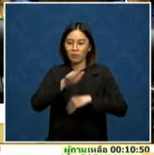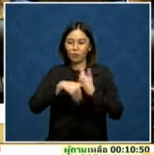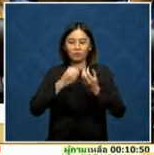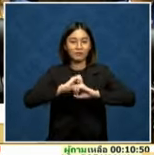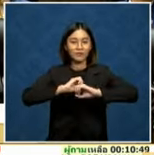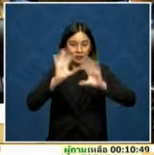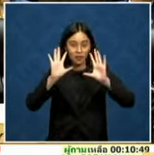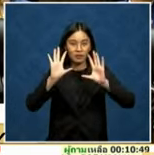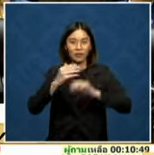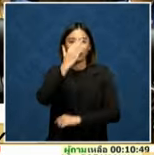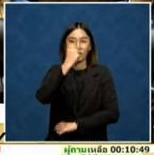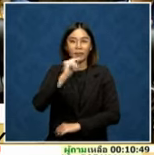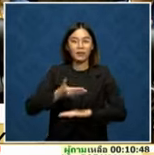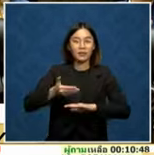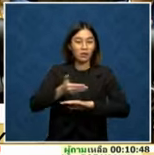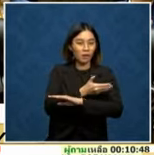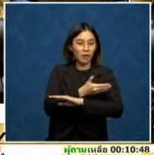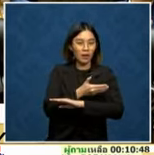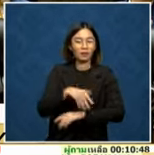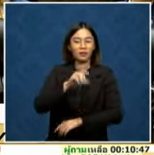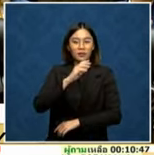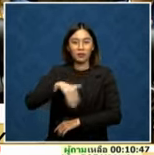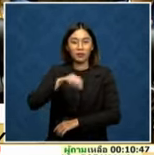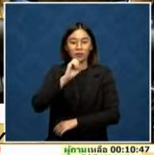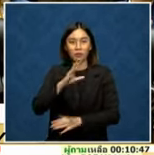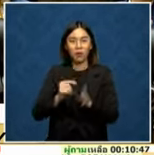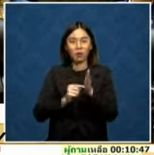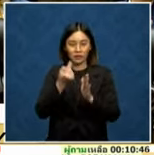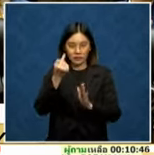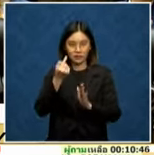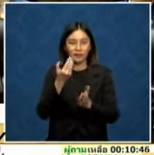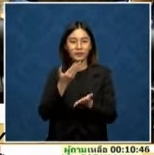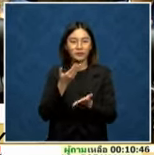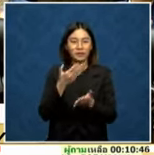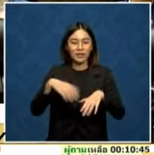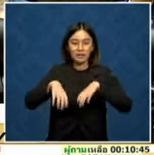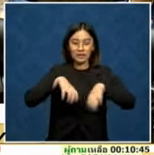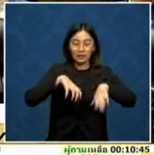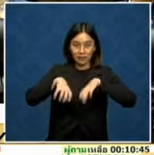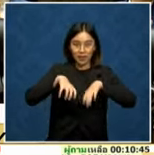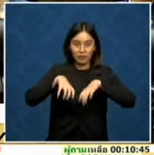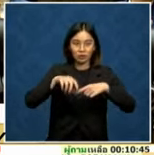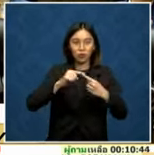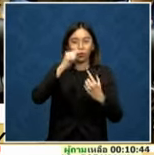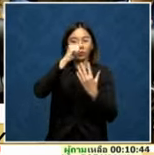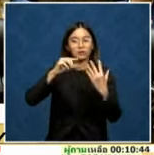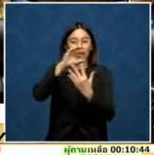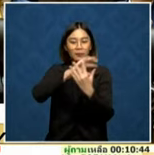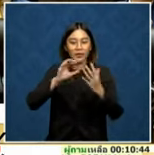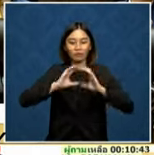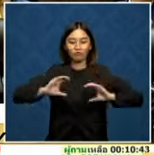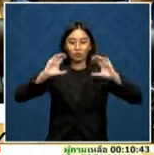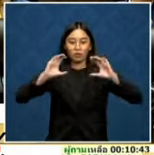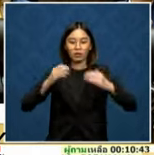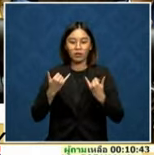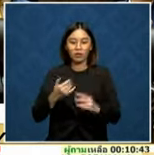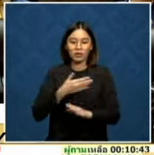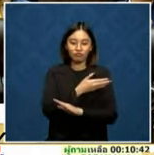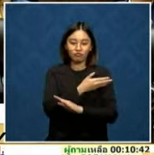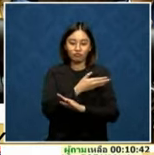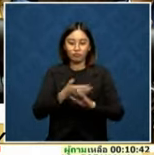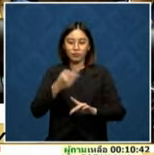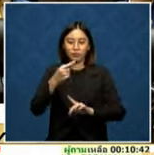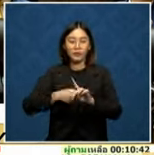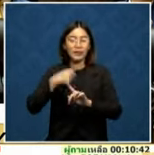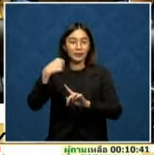ขึ้นเพระที่ผ่านมา ที่ท่านเริ่มใช้ เริมบริหารรษณะแผนดนมาตอนนี้ก็กา 10 เดือนแล้